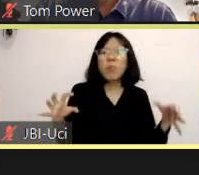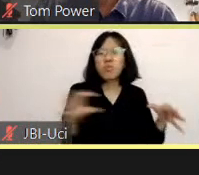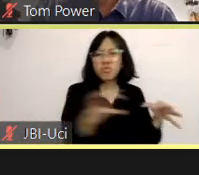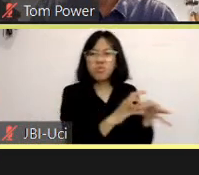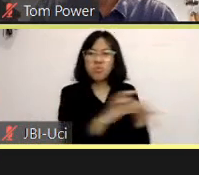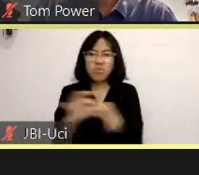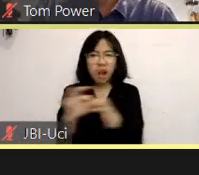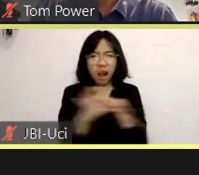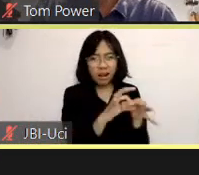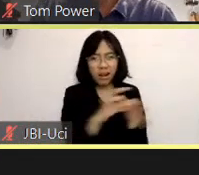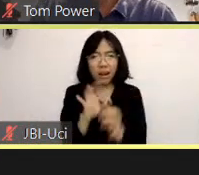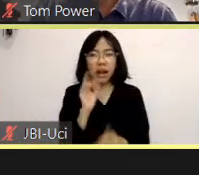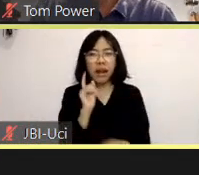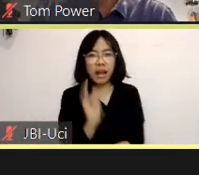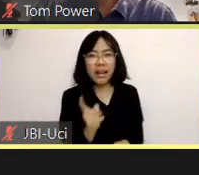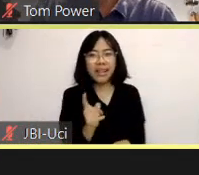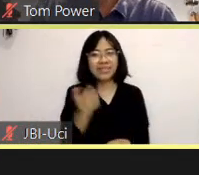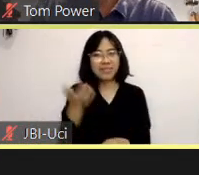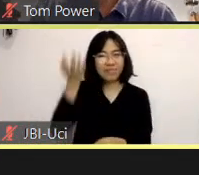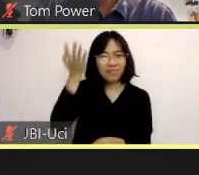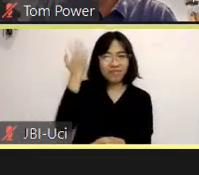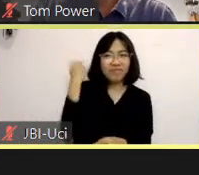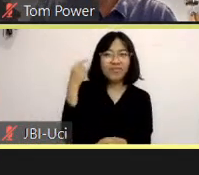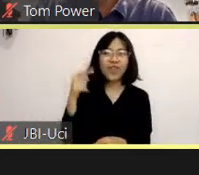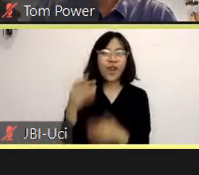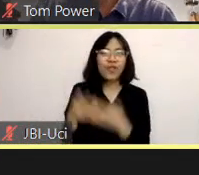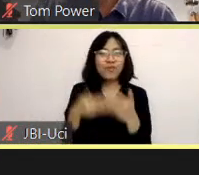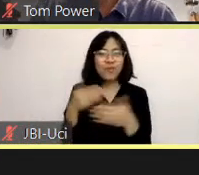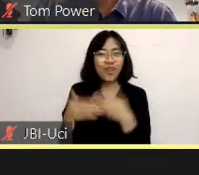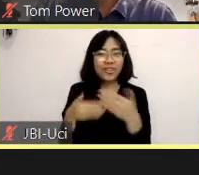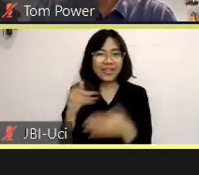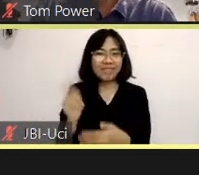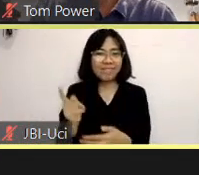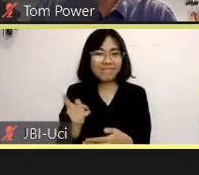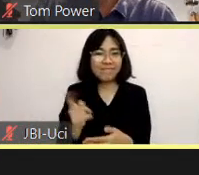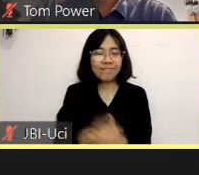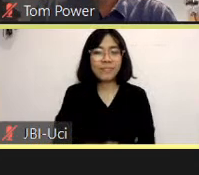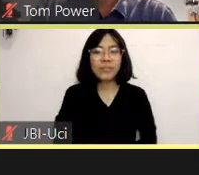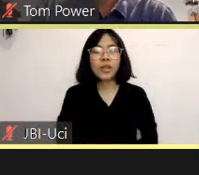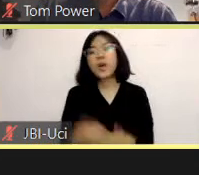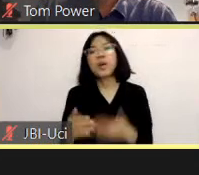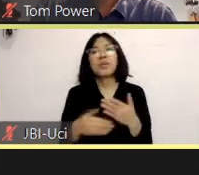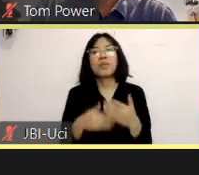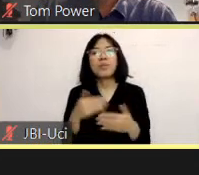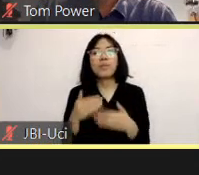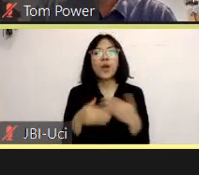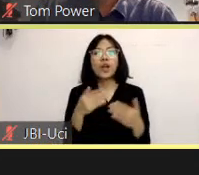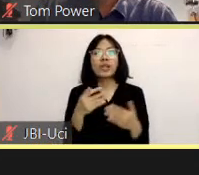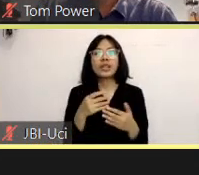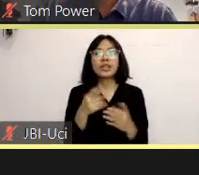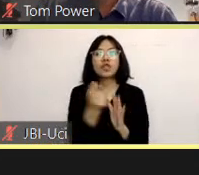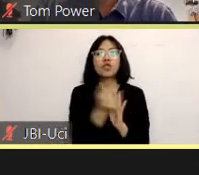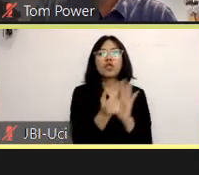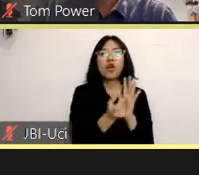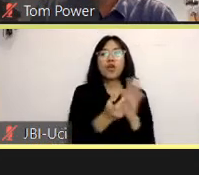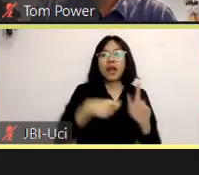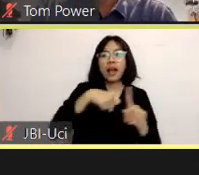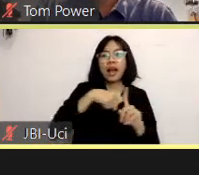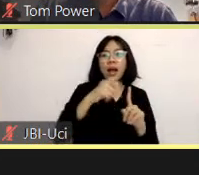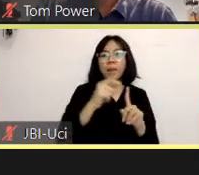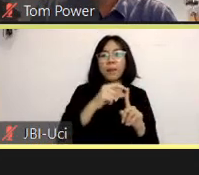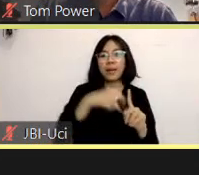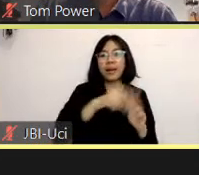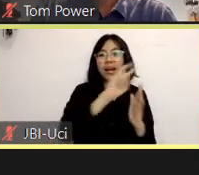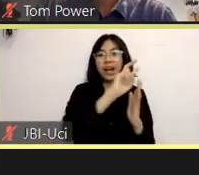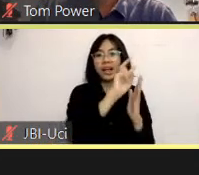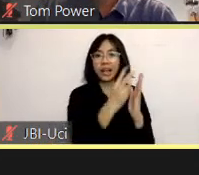yang pernah terjadi pada proses sebelumnya, yaitu Undang-Undang Revisi KPK, lalu juga